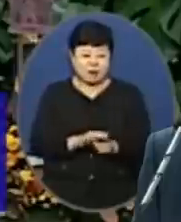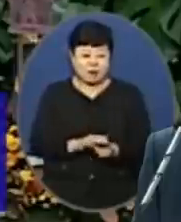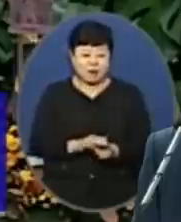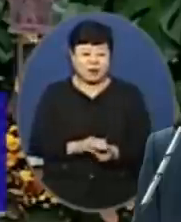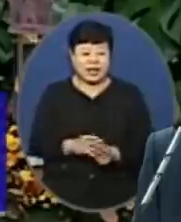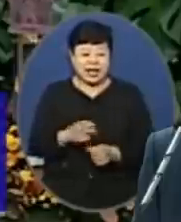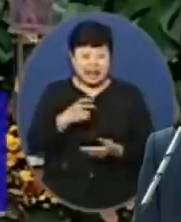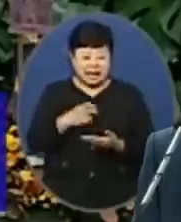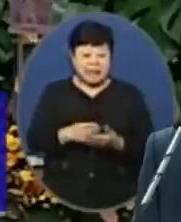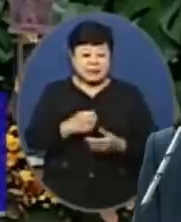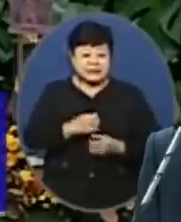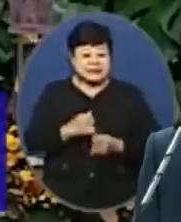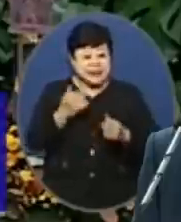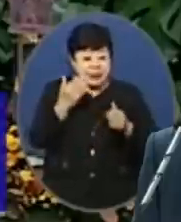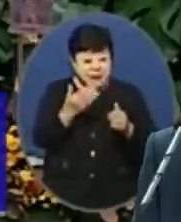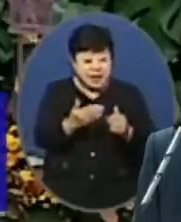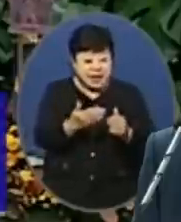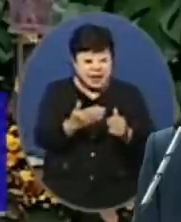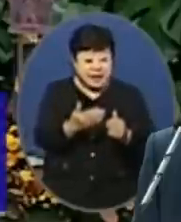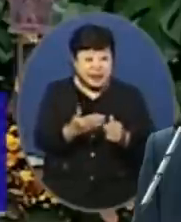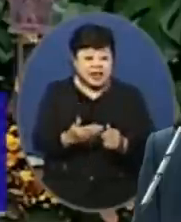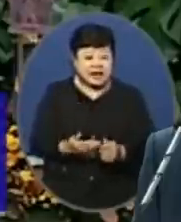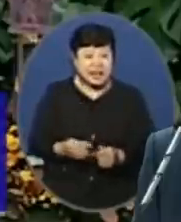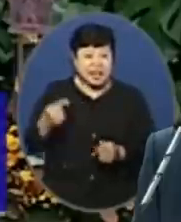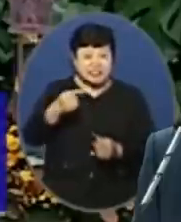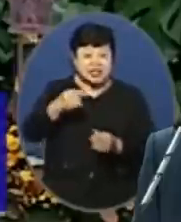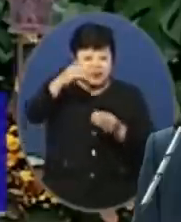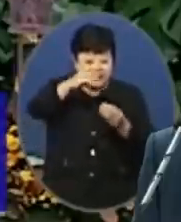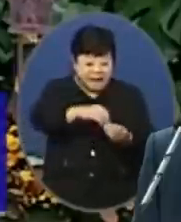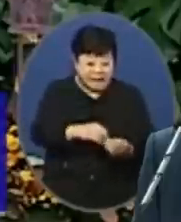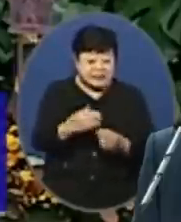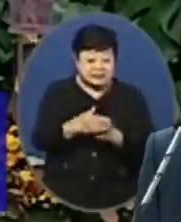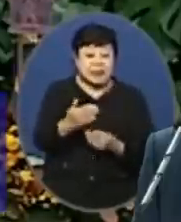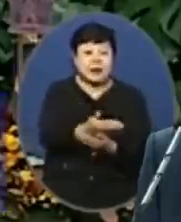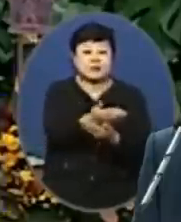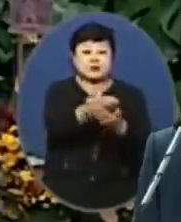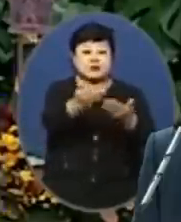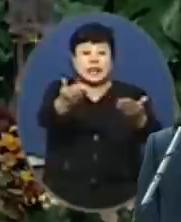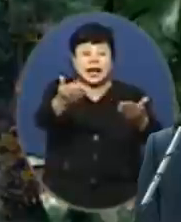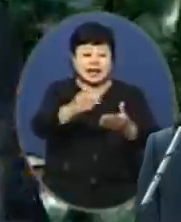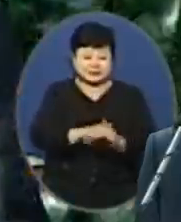내 계명을 지키는 자에게는 천대까지 은혜를 베푸겠다.